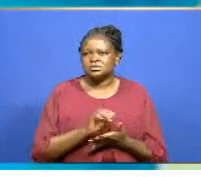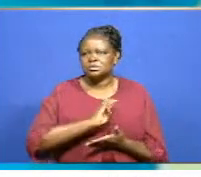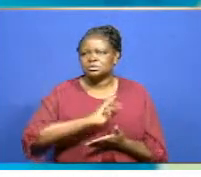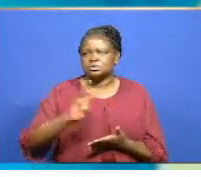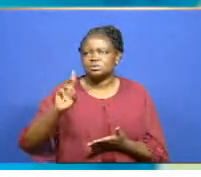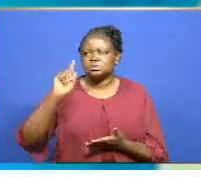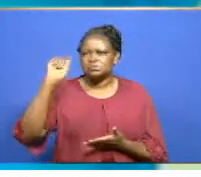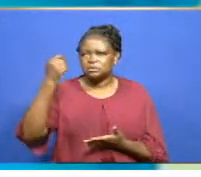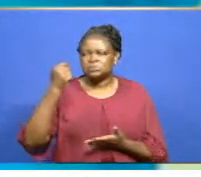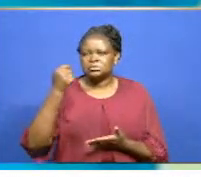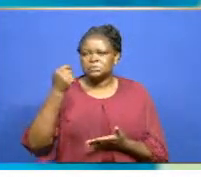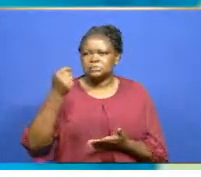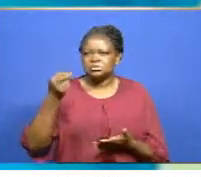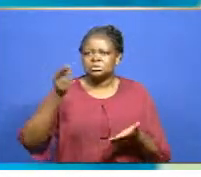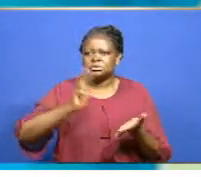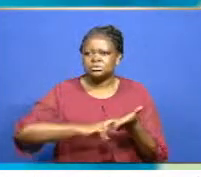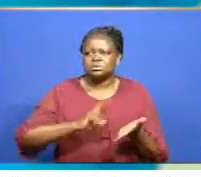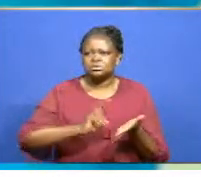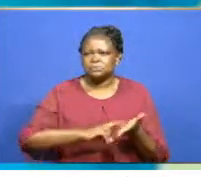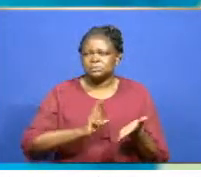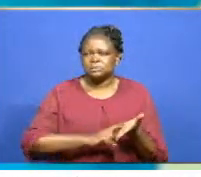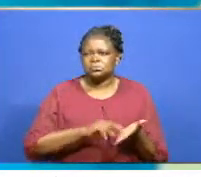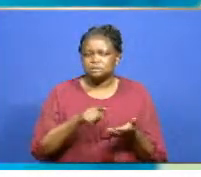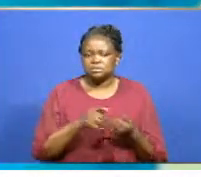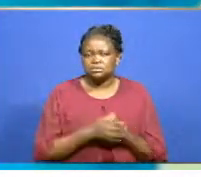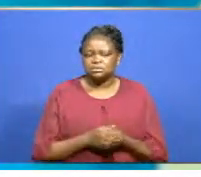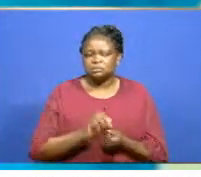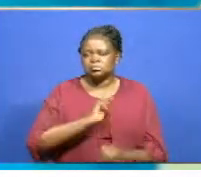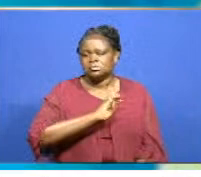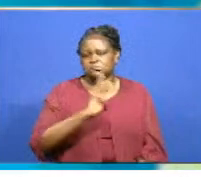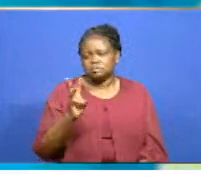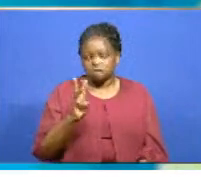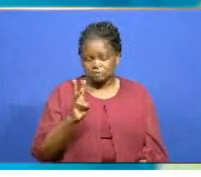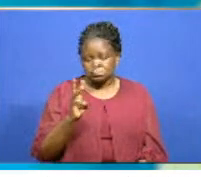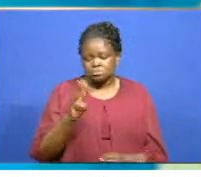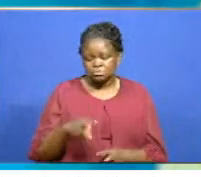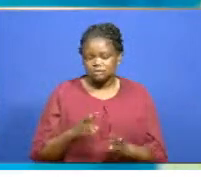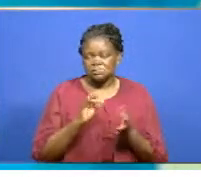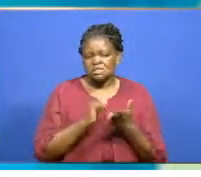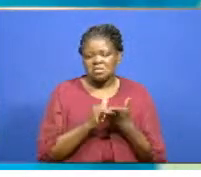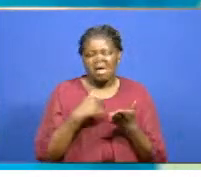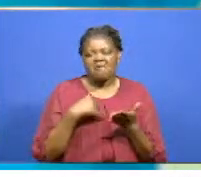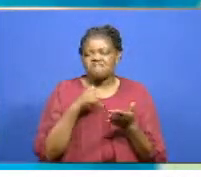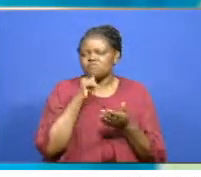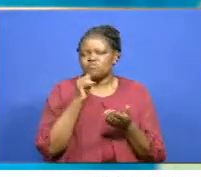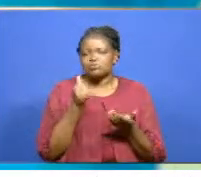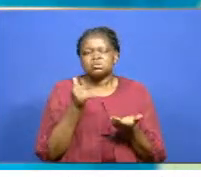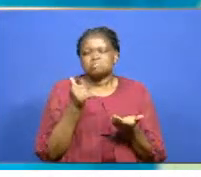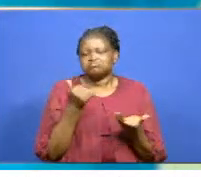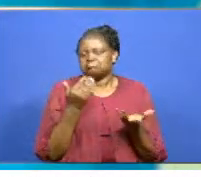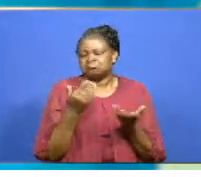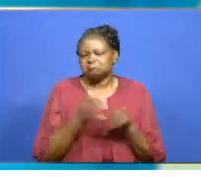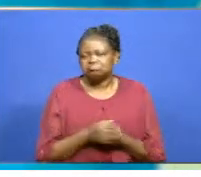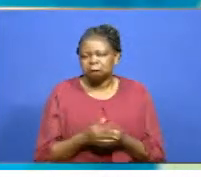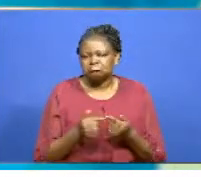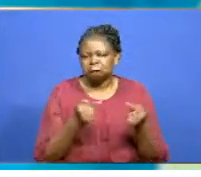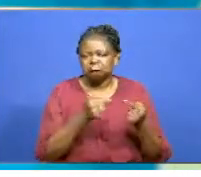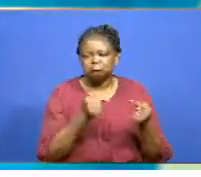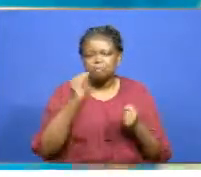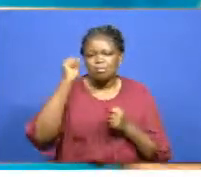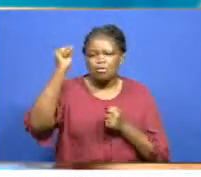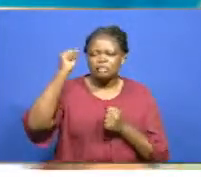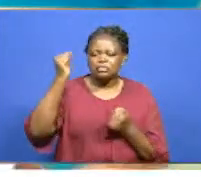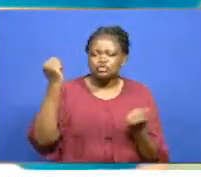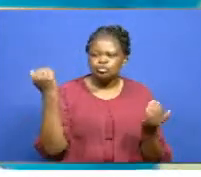Kenya irudie ule mkondo wa Western. Ndio kusiwe na like mgawanyiko wa kisiasa